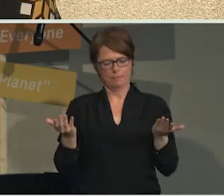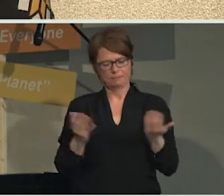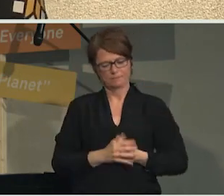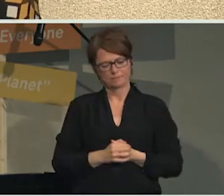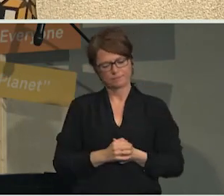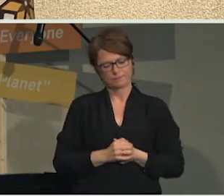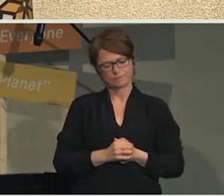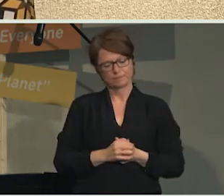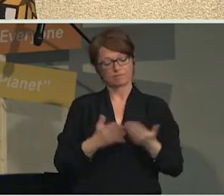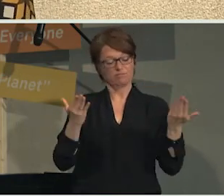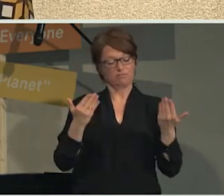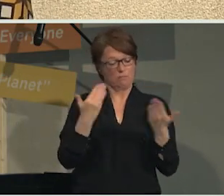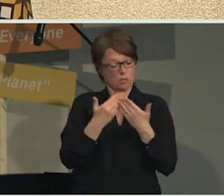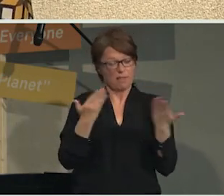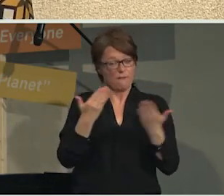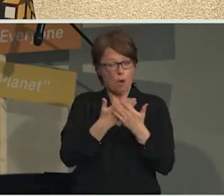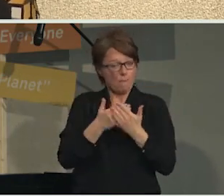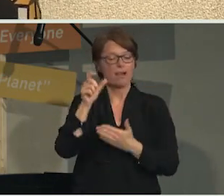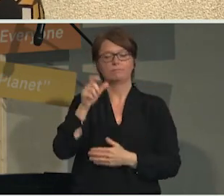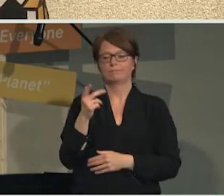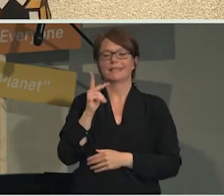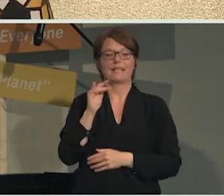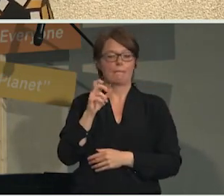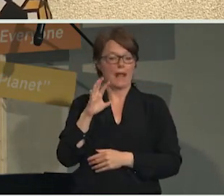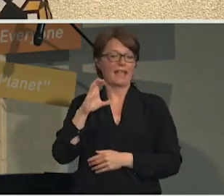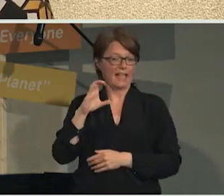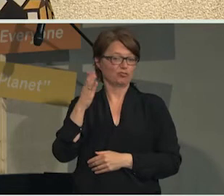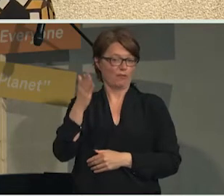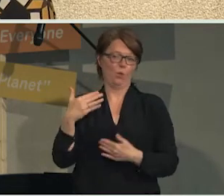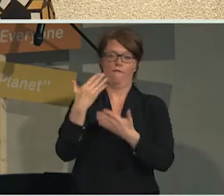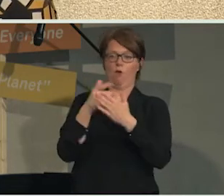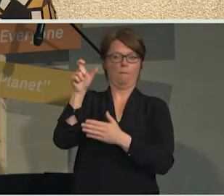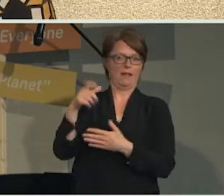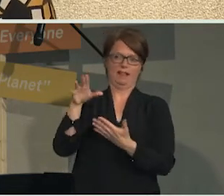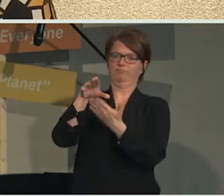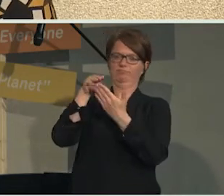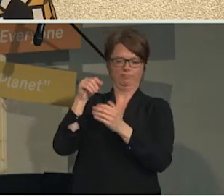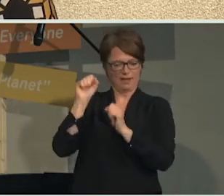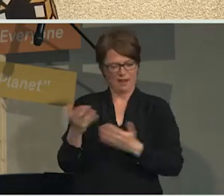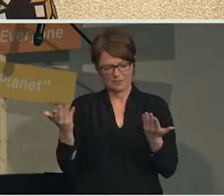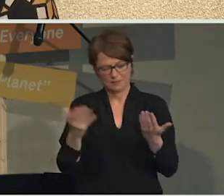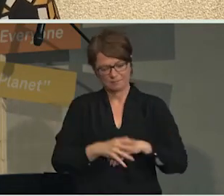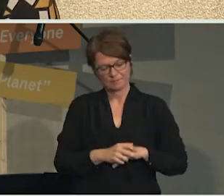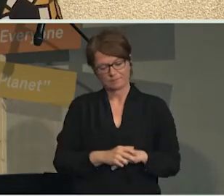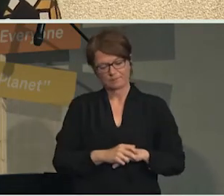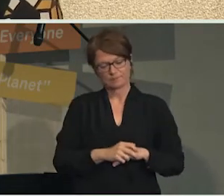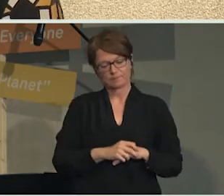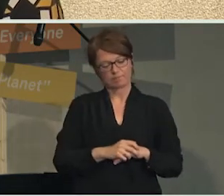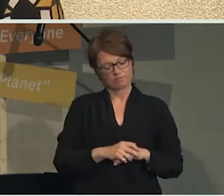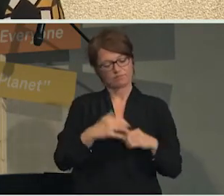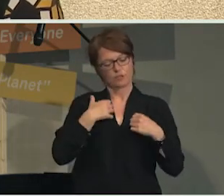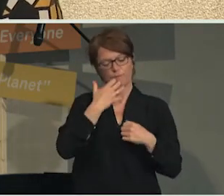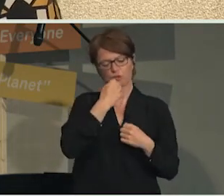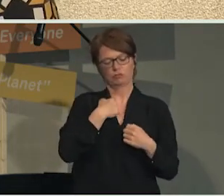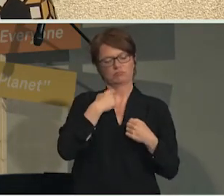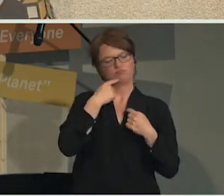an Kimberlé Crenshaw und ihr Werk denke, höre ich eben eine innere Stimme, die diese Forderungen stellt. Forderungen, die auch ich